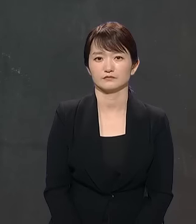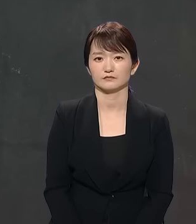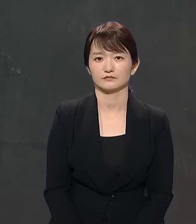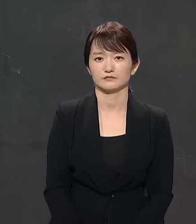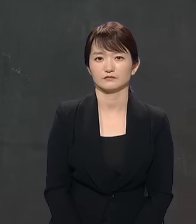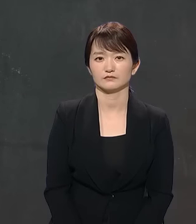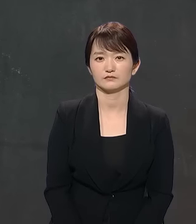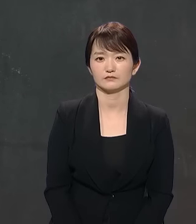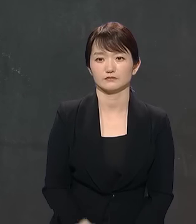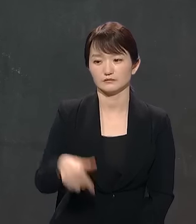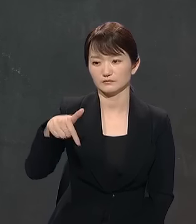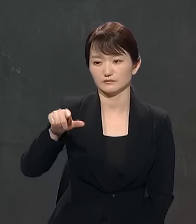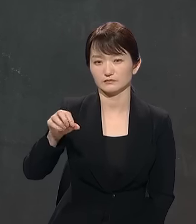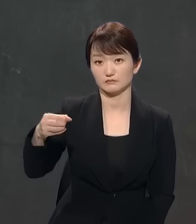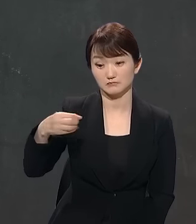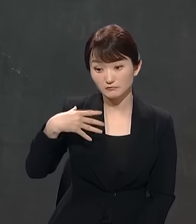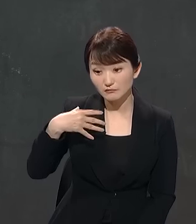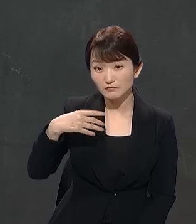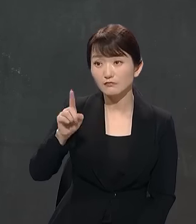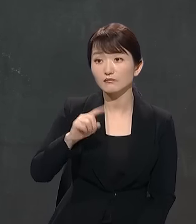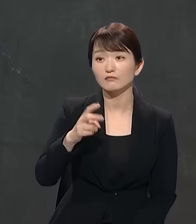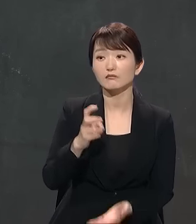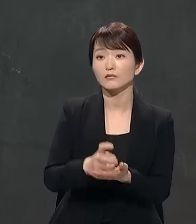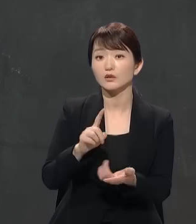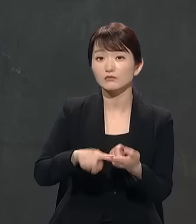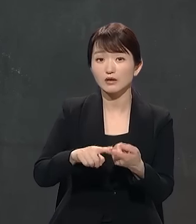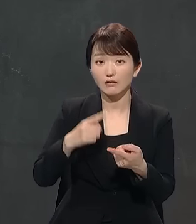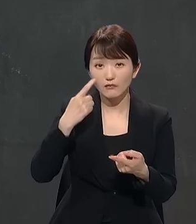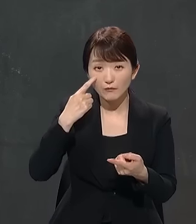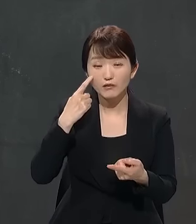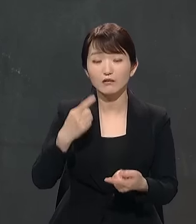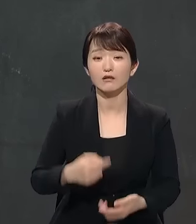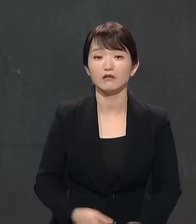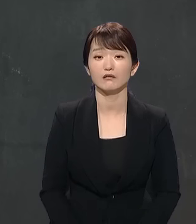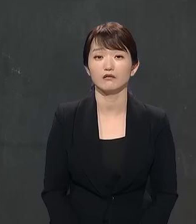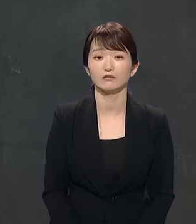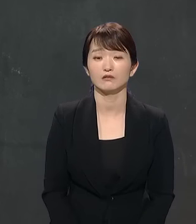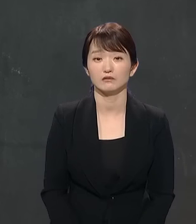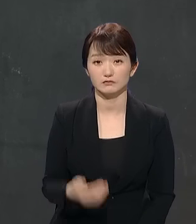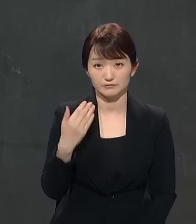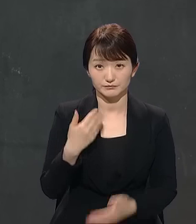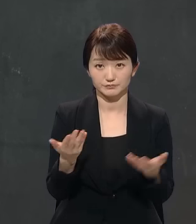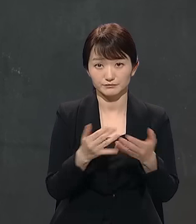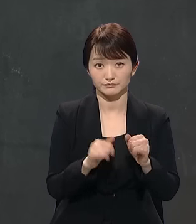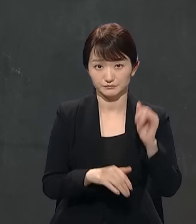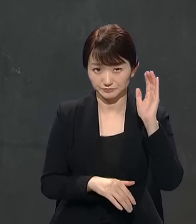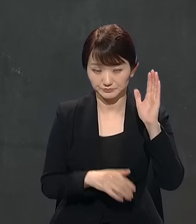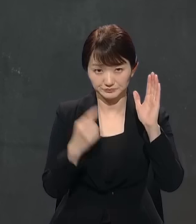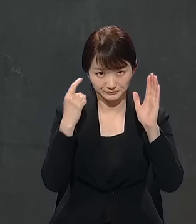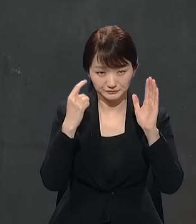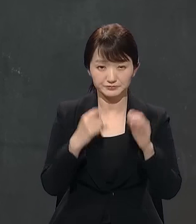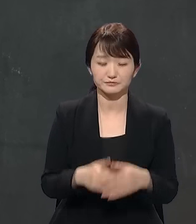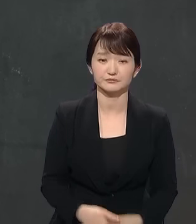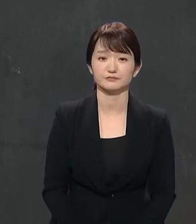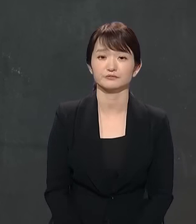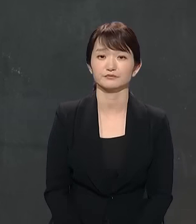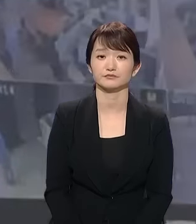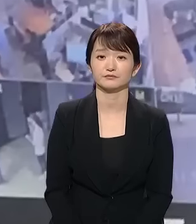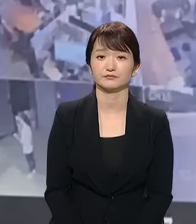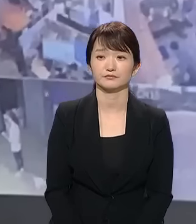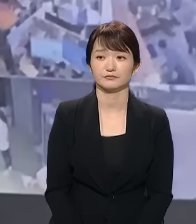그랬더니 강영욱 씨는 저렇게 법대로 해봐라고 했다는 거죠. 자 전 직원분의 얘기 직접 들어보시죠.